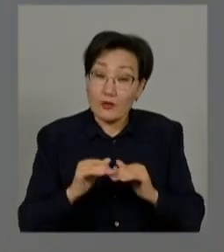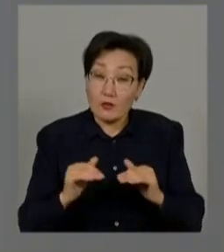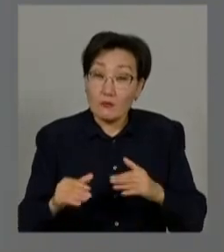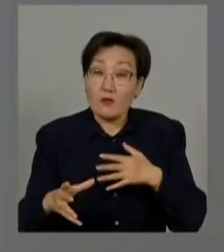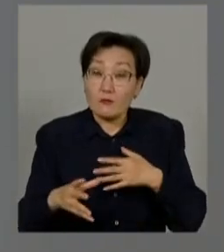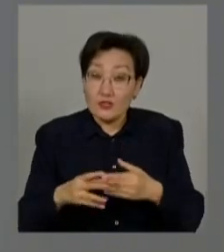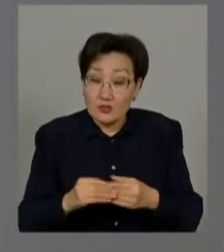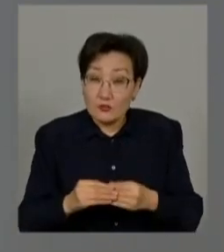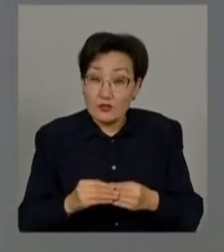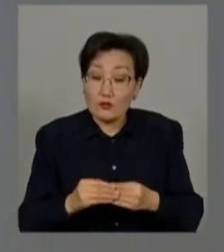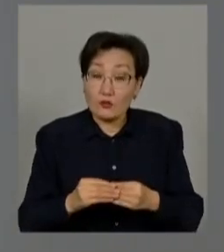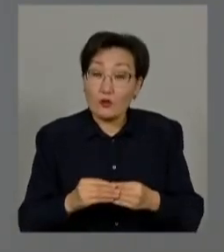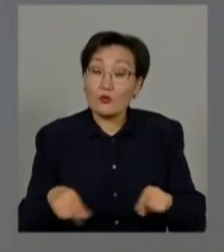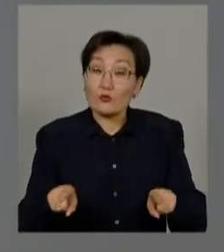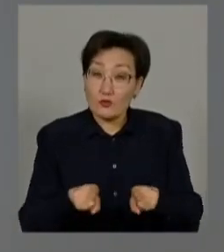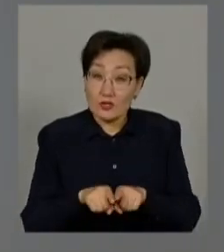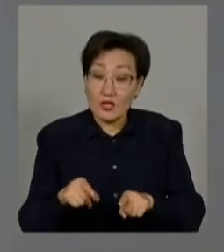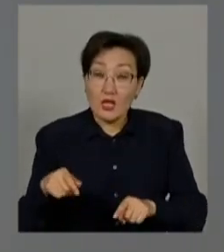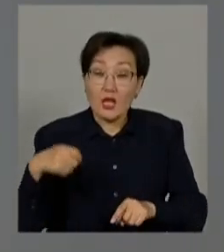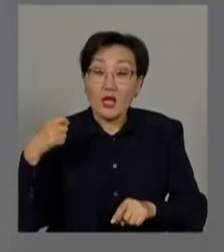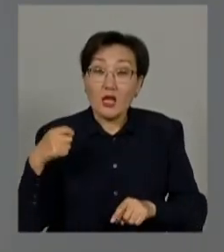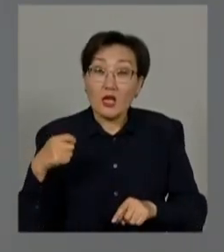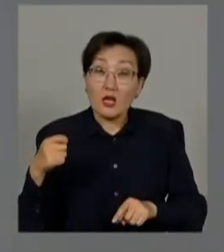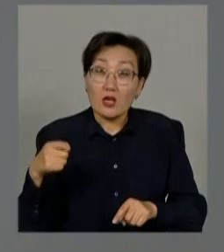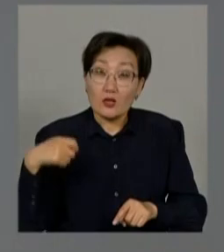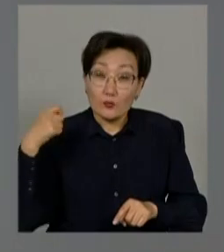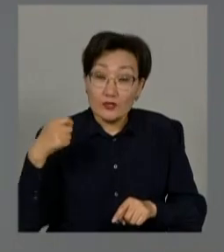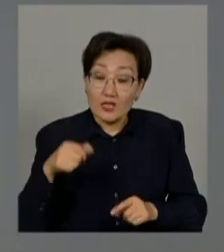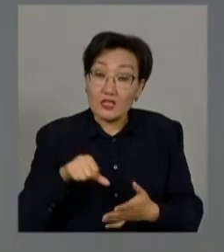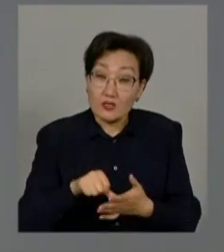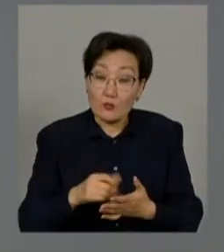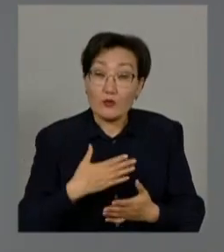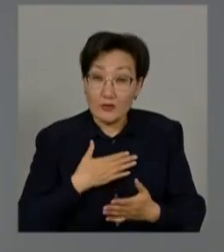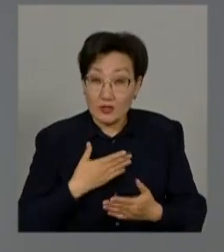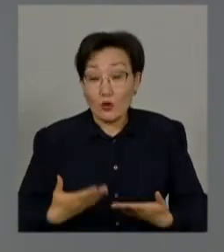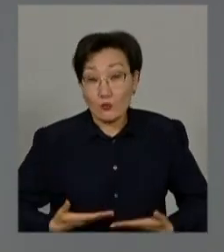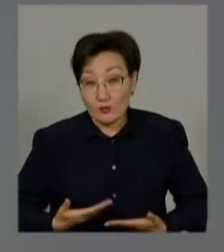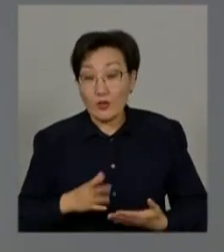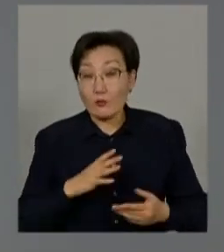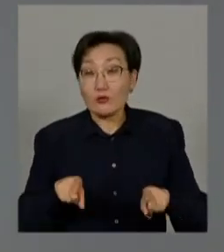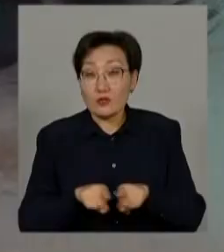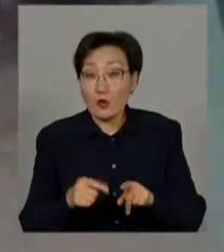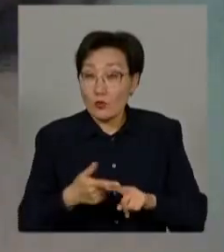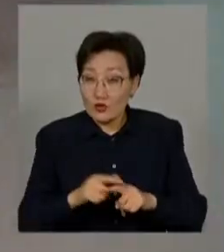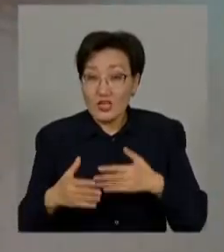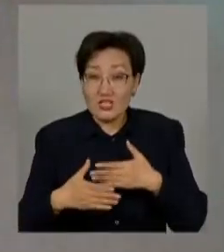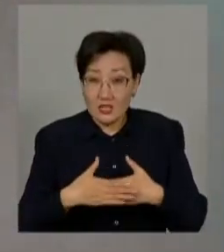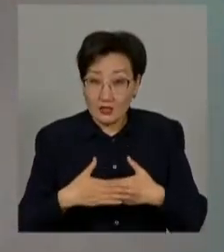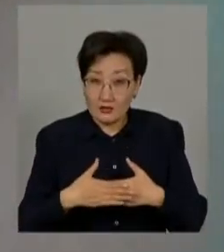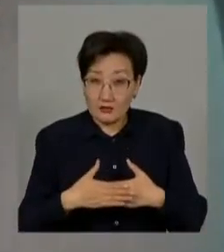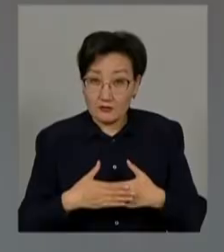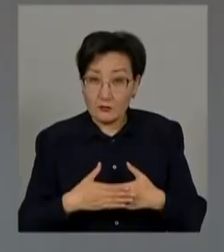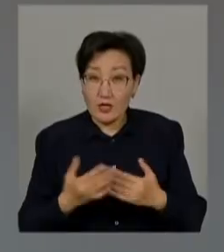бірге алып жүріп, жаңаға түсірілімдерге барып дегендей, бұл өзімнің де басымнан өткен, сондықтан бұл маған өте жақын нәрсе.